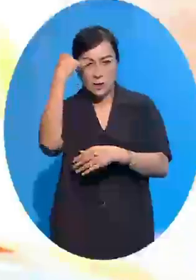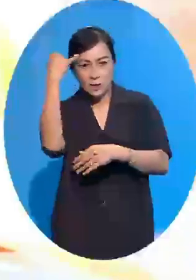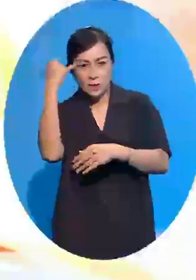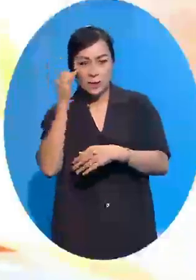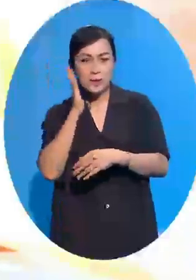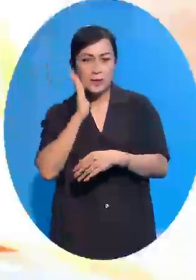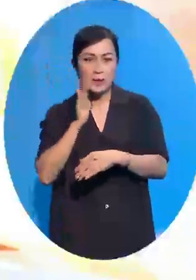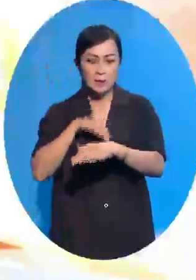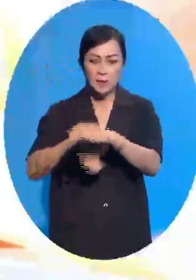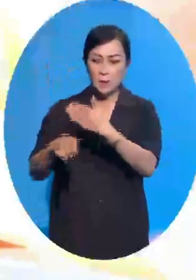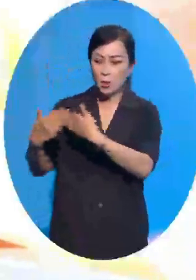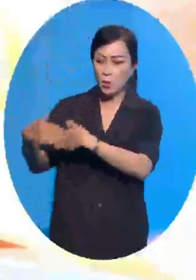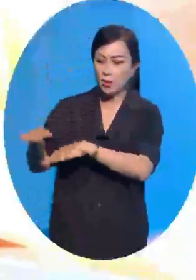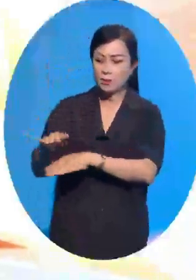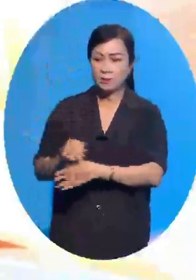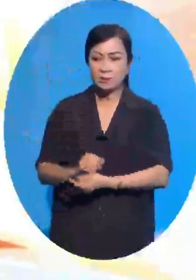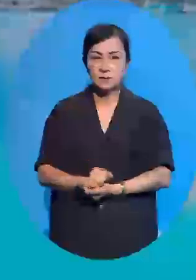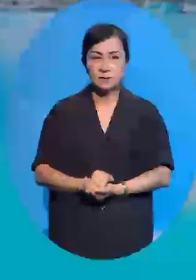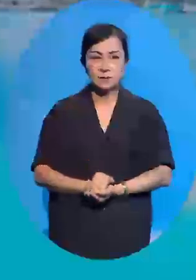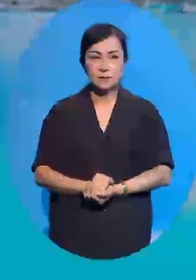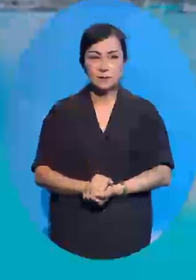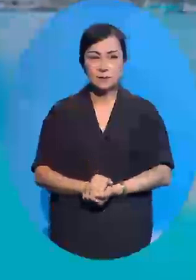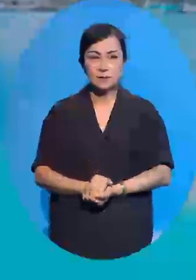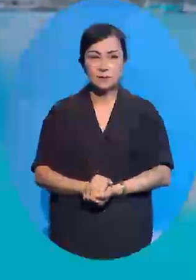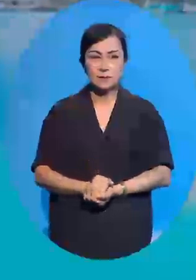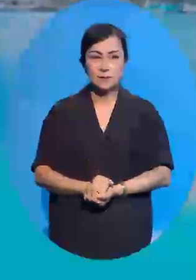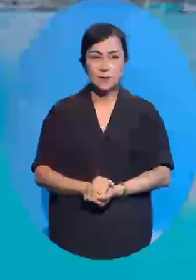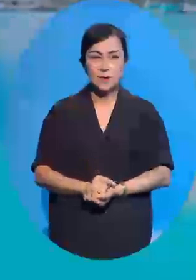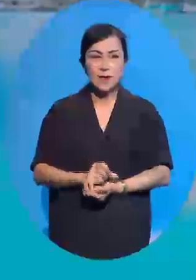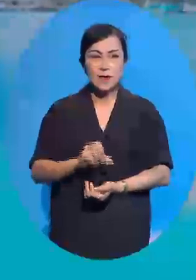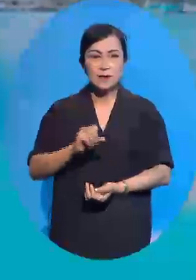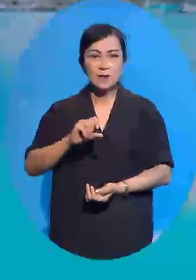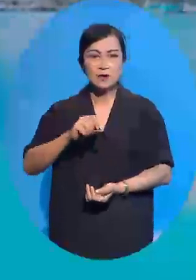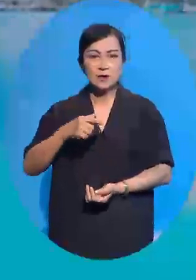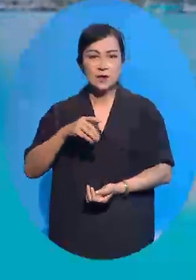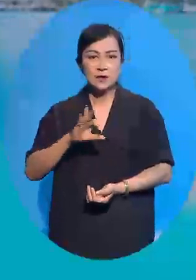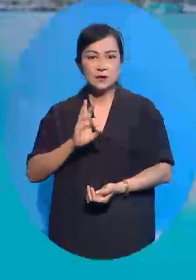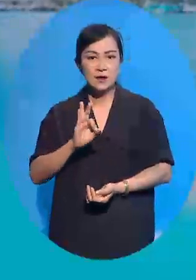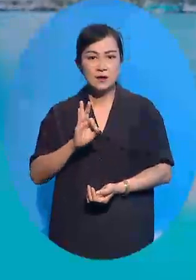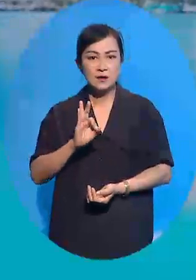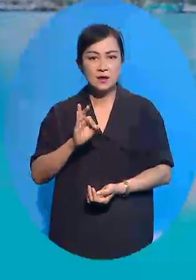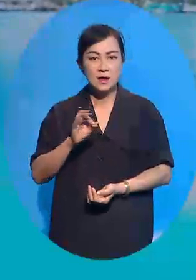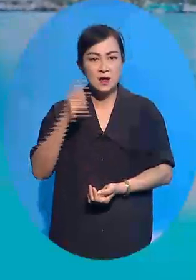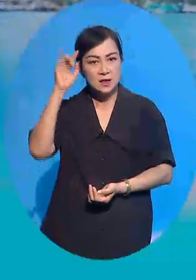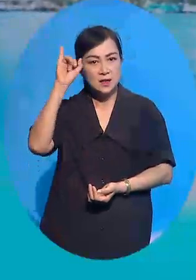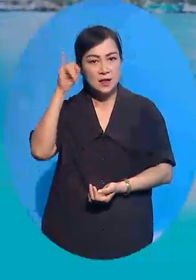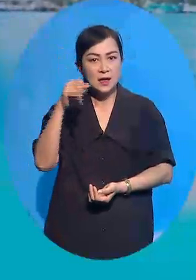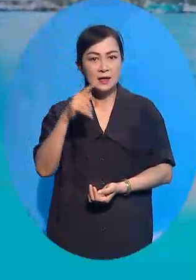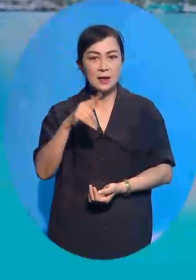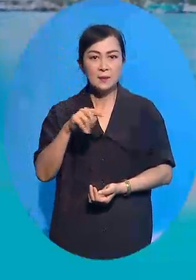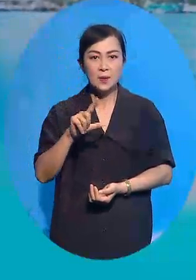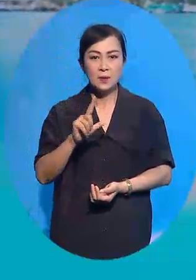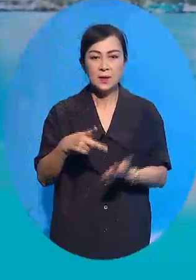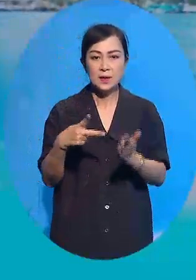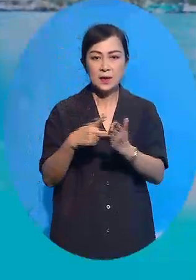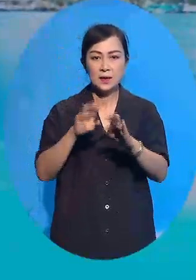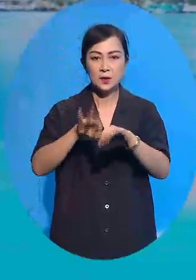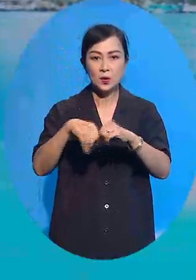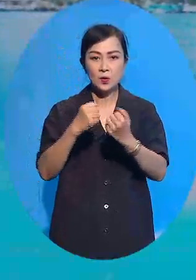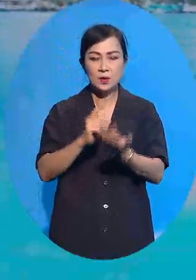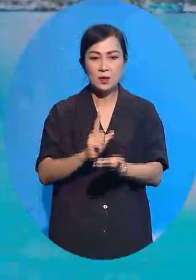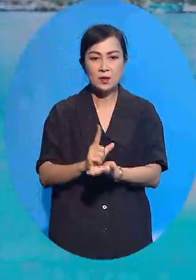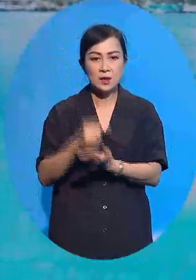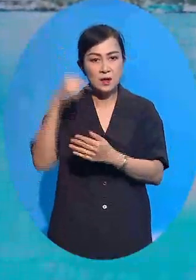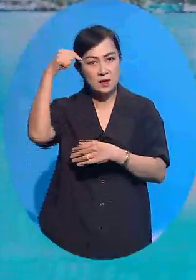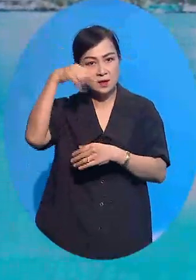phun xăm thẩm mỹ trong và ngoài nước. Sài Gòn Center, dự án phức hợp hàng đầu của Capelland, lần thứ hai tổ chức lễ hội Nhật